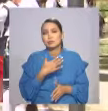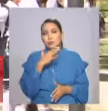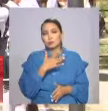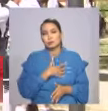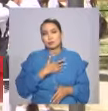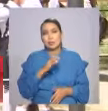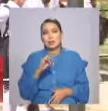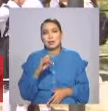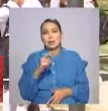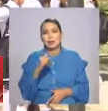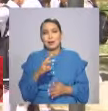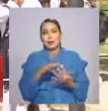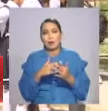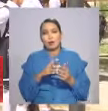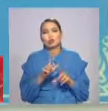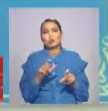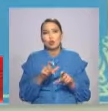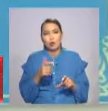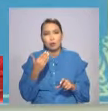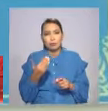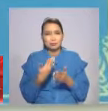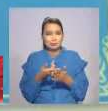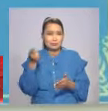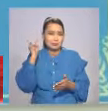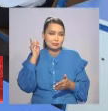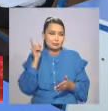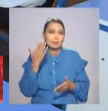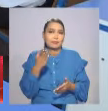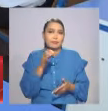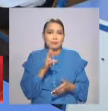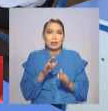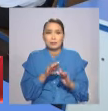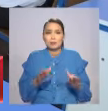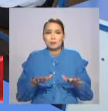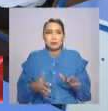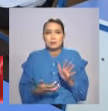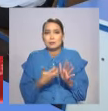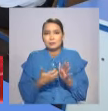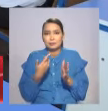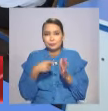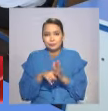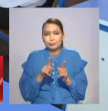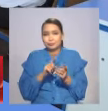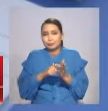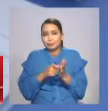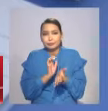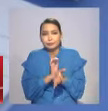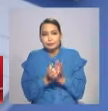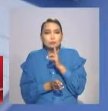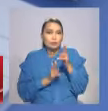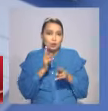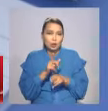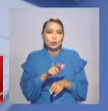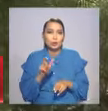и школа. Зданию почти полвека, и мест для детей не хватает. Под классы приспособили уже все помещения, что могли, жалуются люди.